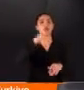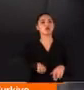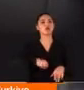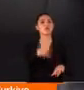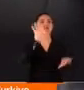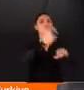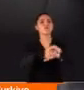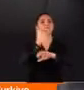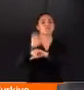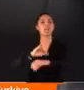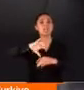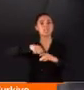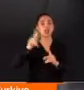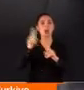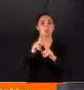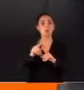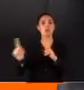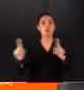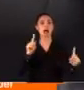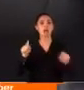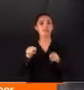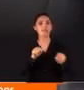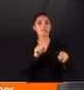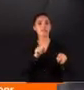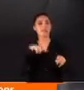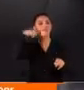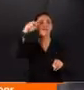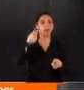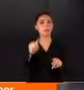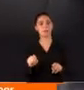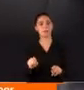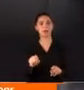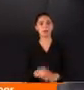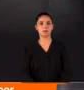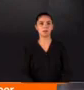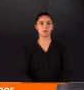yakalandı. Hırsızlarla polis arasındaki kovalamaca aksiyon filmlerini aratmadı.